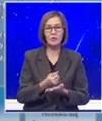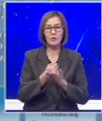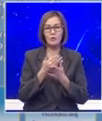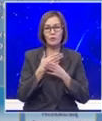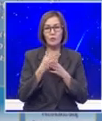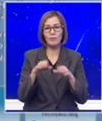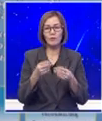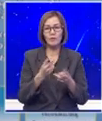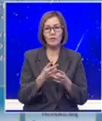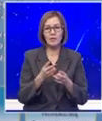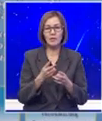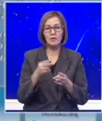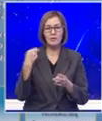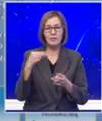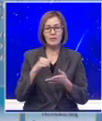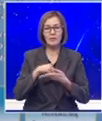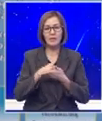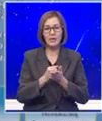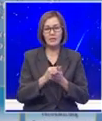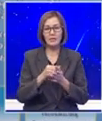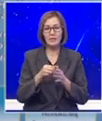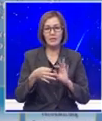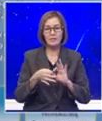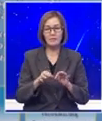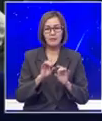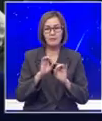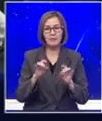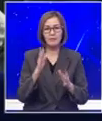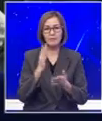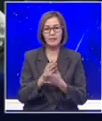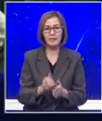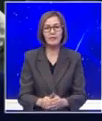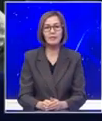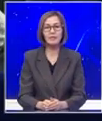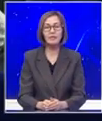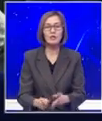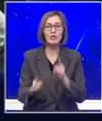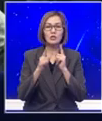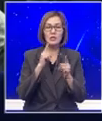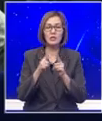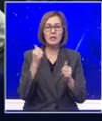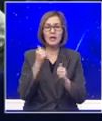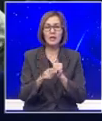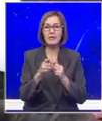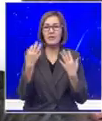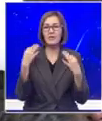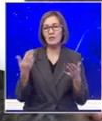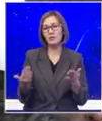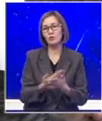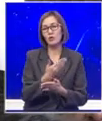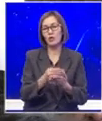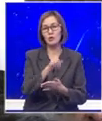Мемлекет басшысының нақты тапсырмасы бар. Аграрлық саланы тікелей қолдау бағытында. Жиында әр тұрғын емін-еркін шығып сауал